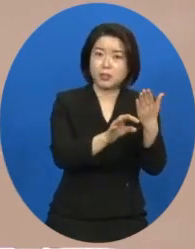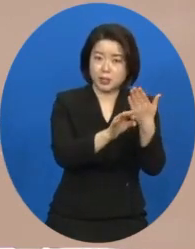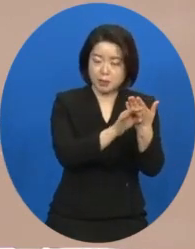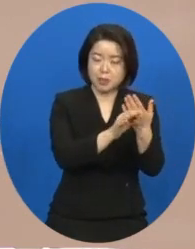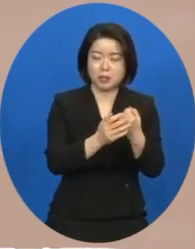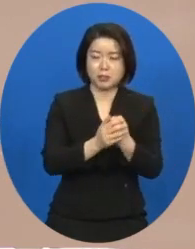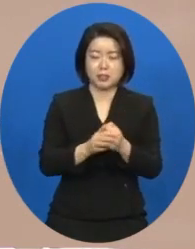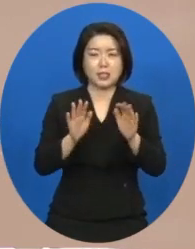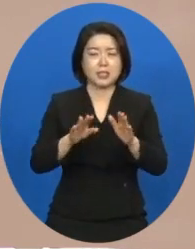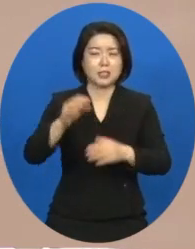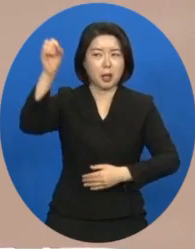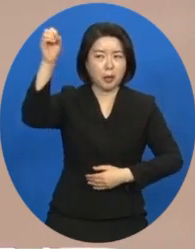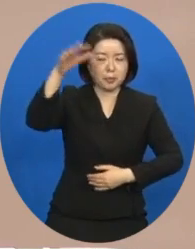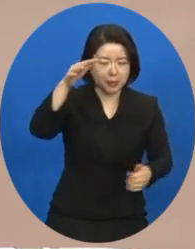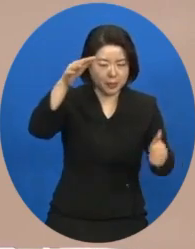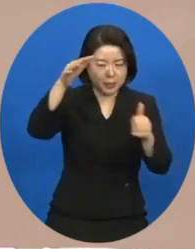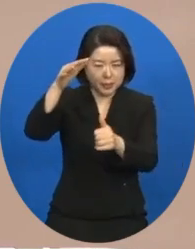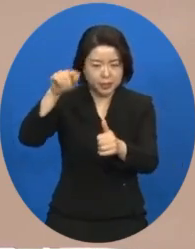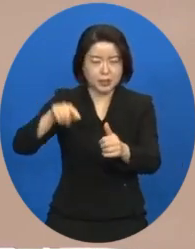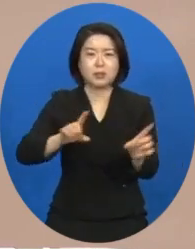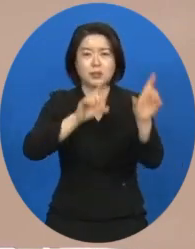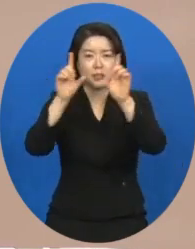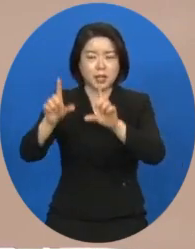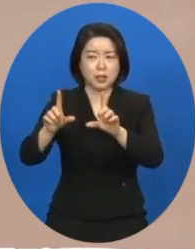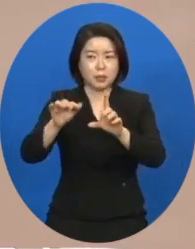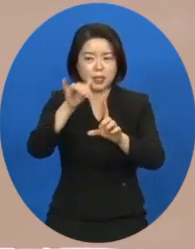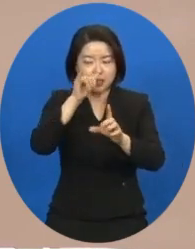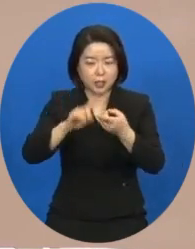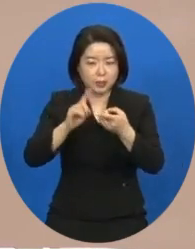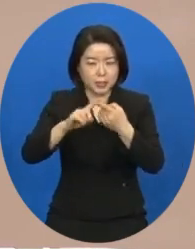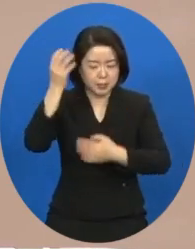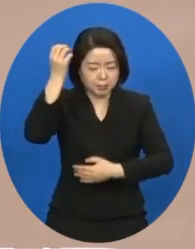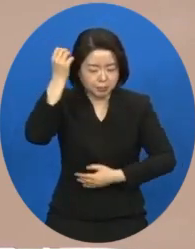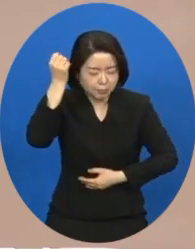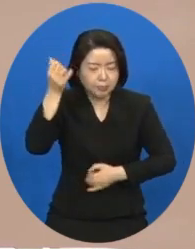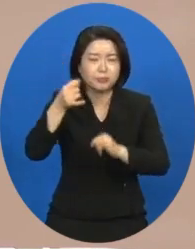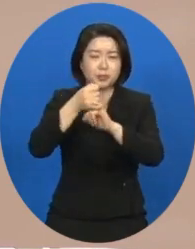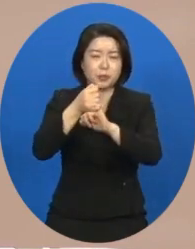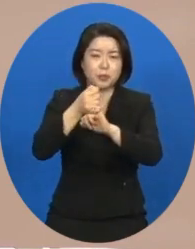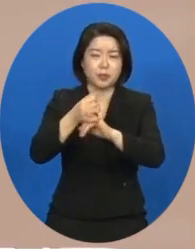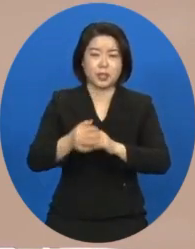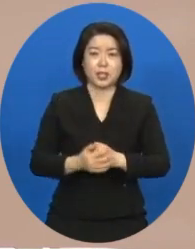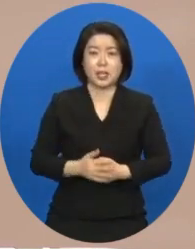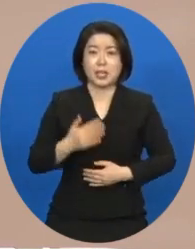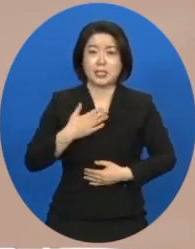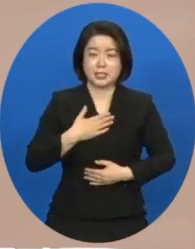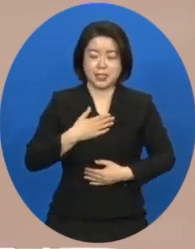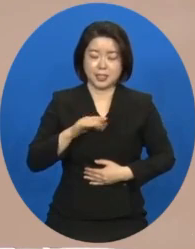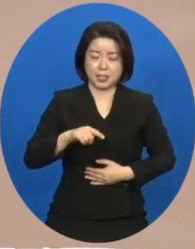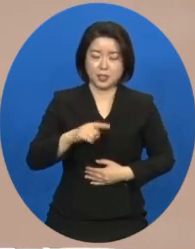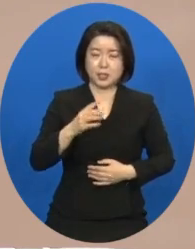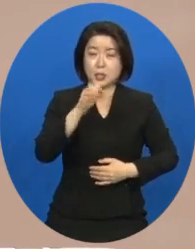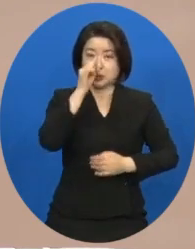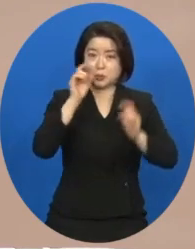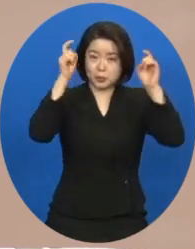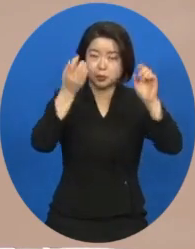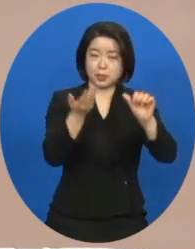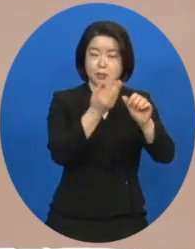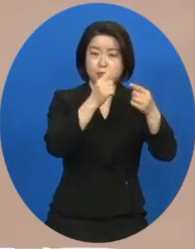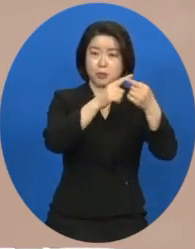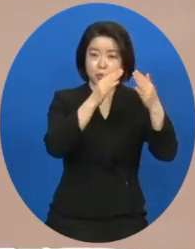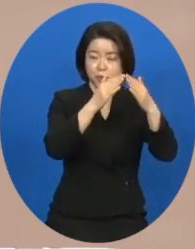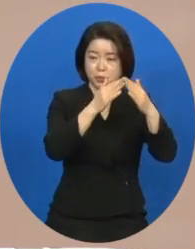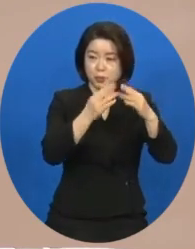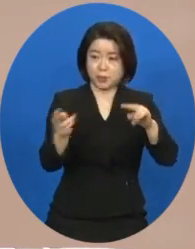이제는 빛 가운데 사는 것을 명심하라는 것. 제가 선한목재교회 부임에 와서 선한목재교회